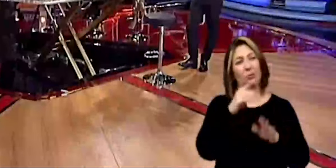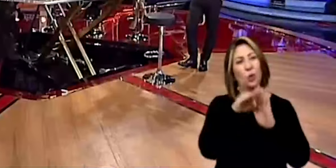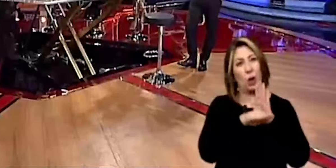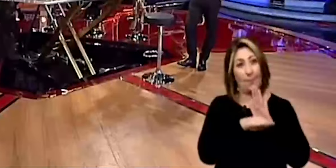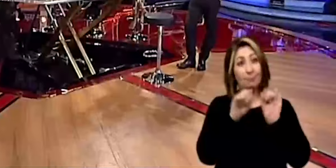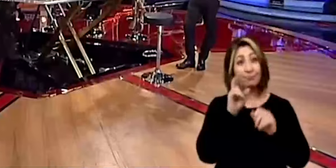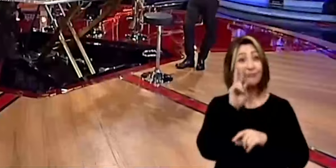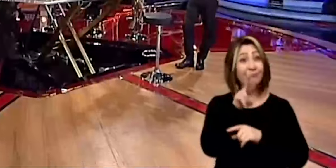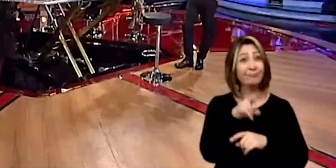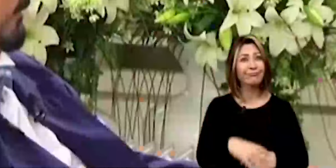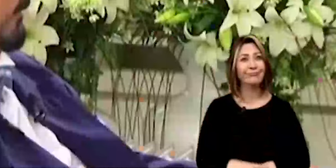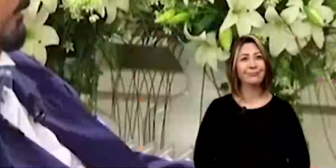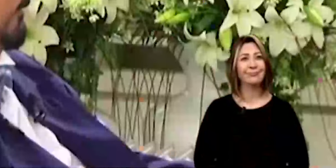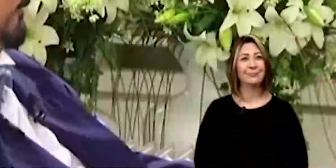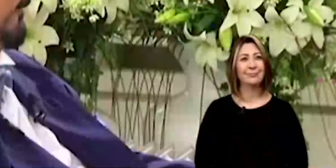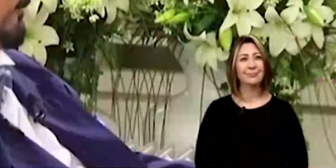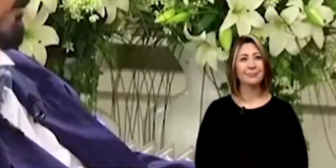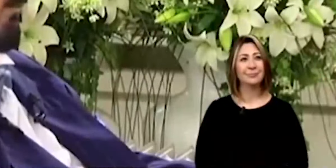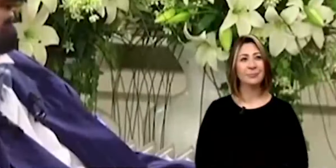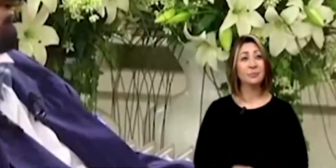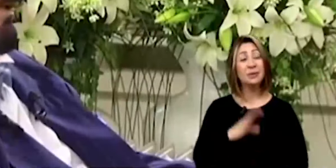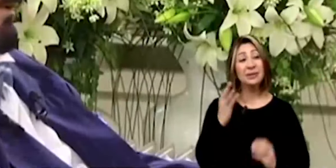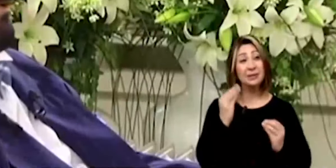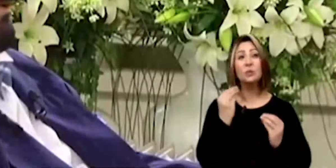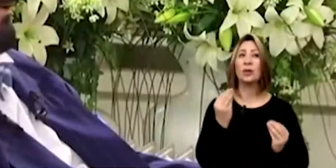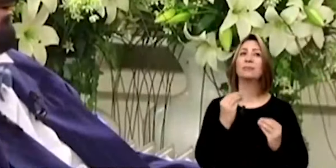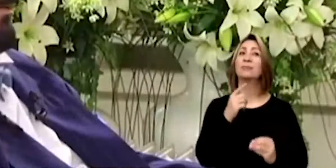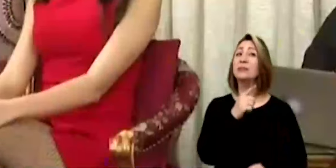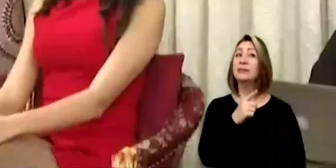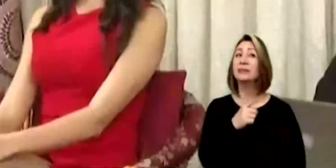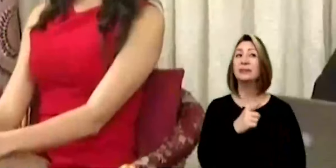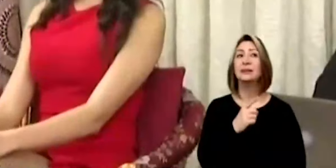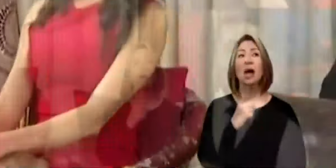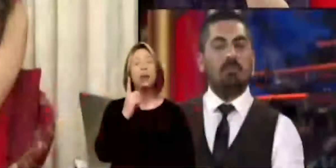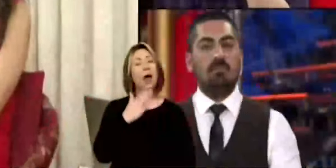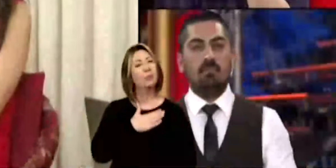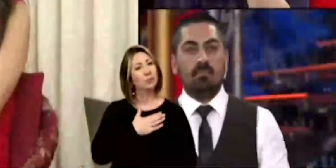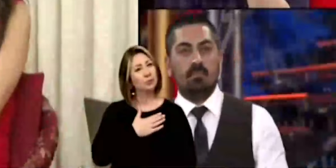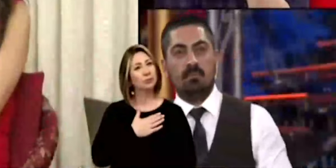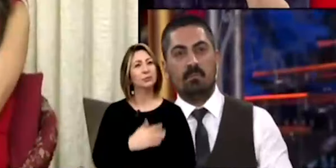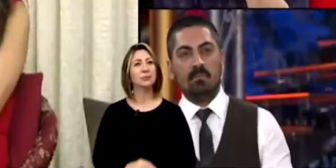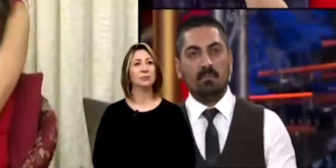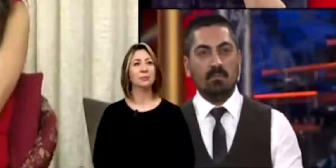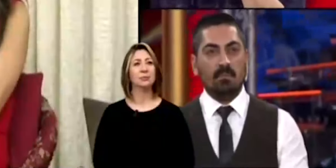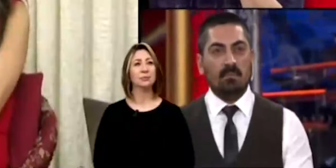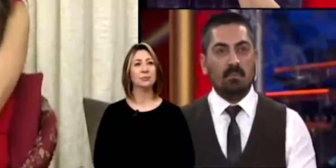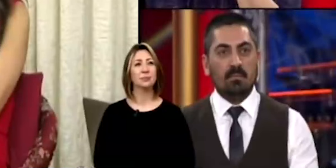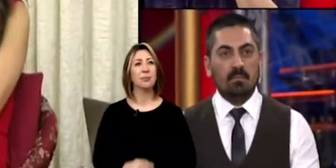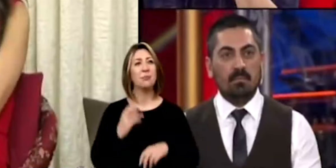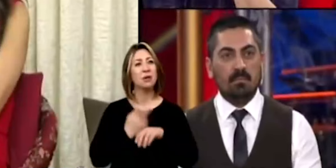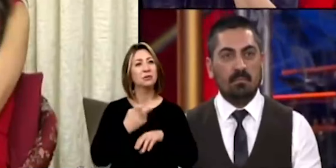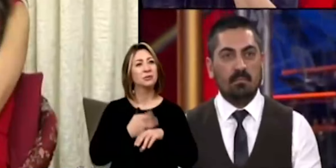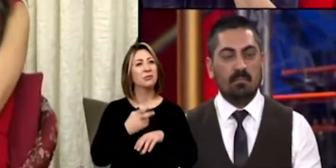anladım. Görelim efendim. Nasılsınız? Çok iyiyim Adnan Bey, siz? Allah'a hamdolsun.